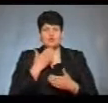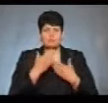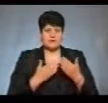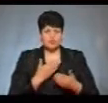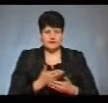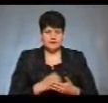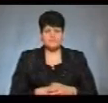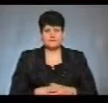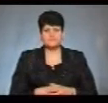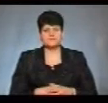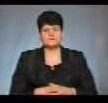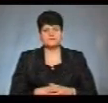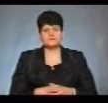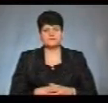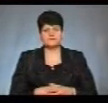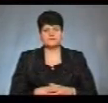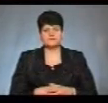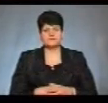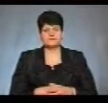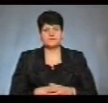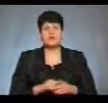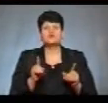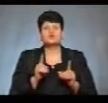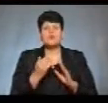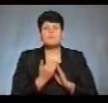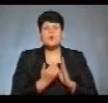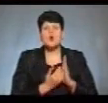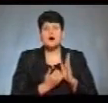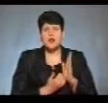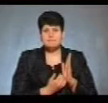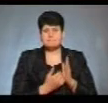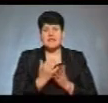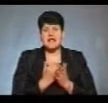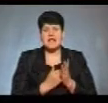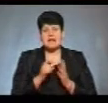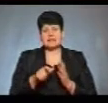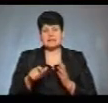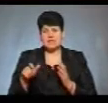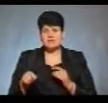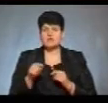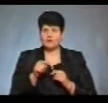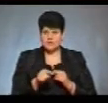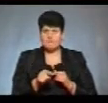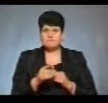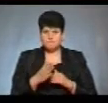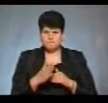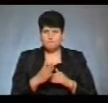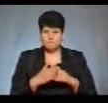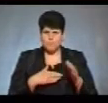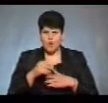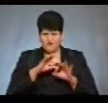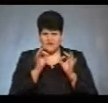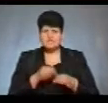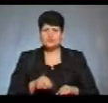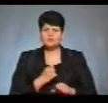на засоби масової інформації. От, щодо програм кандидатів, чи професійно вони сформовані? Ну,